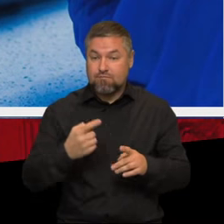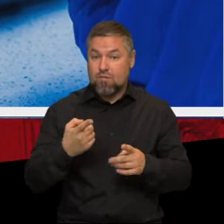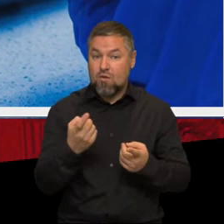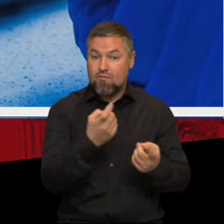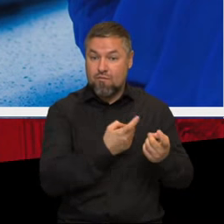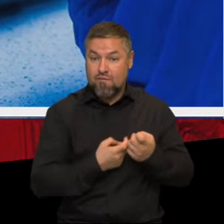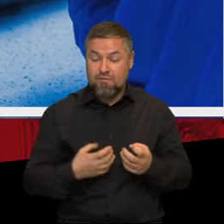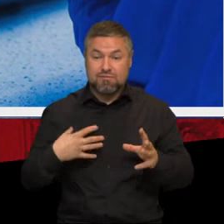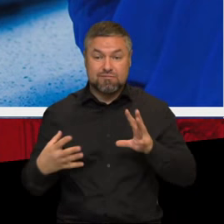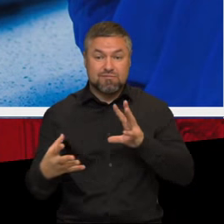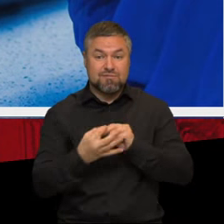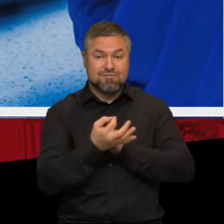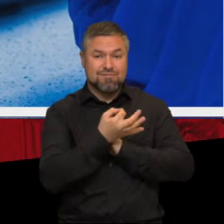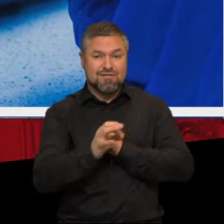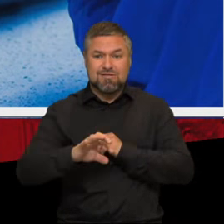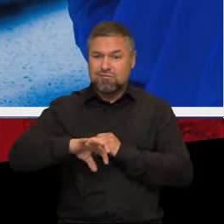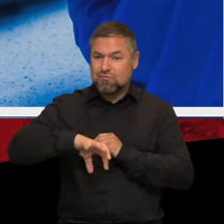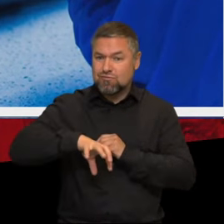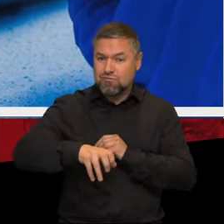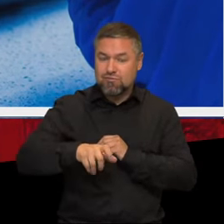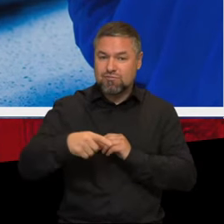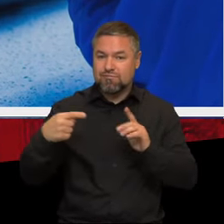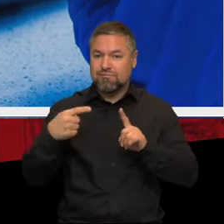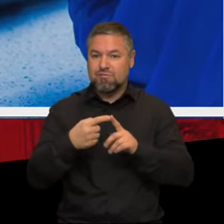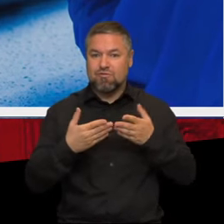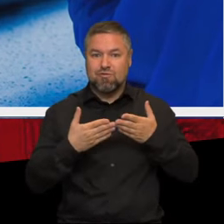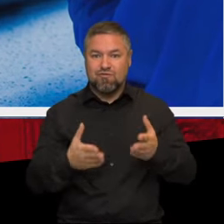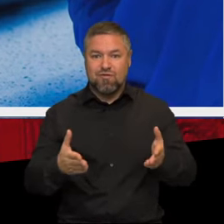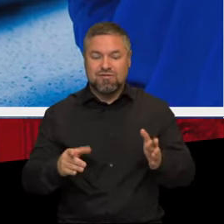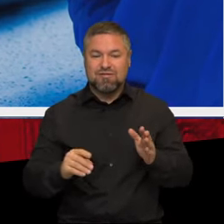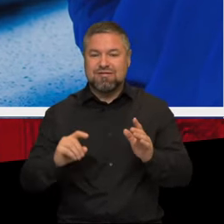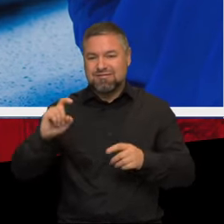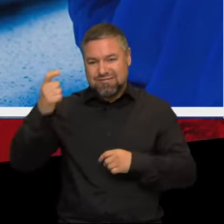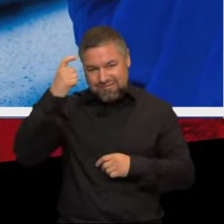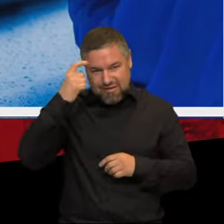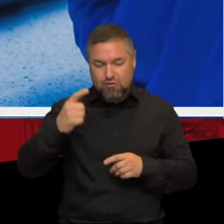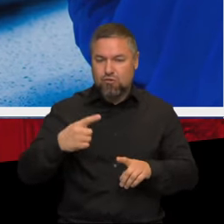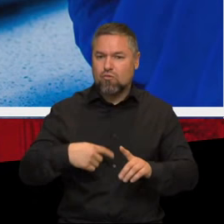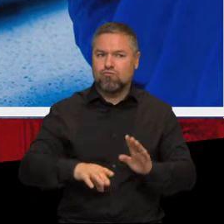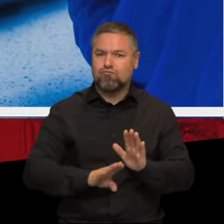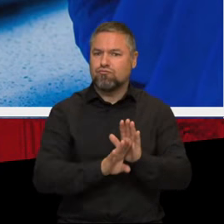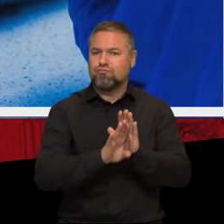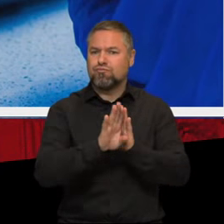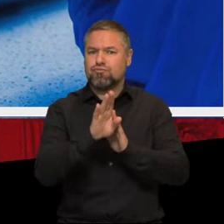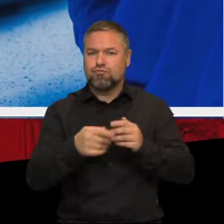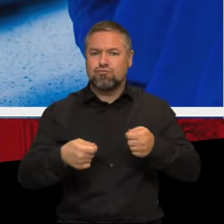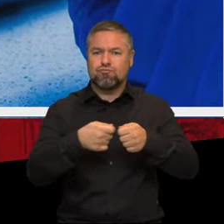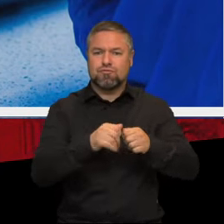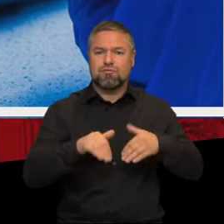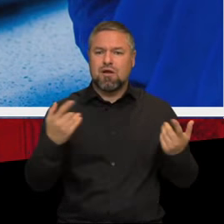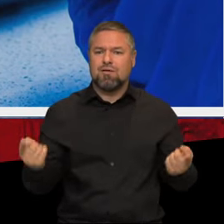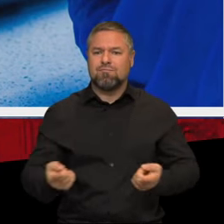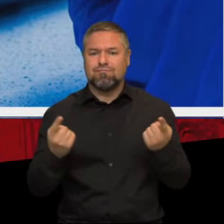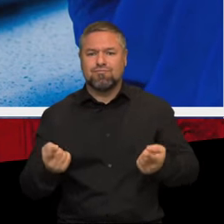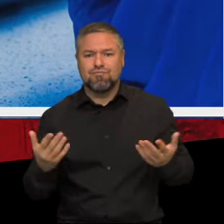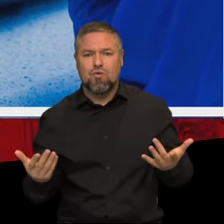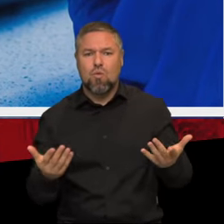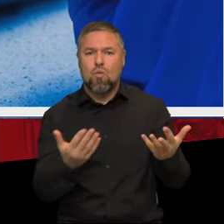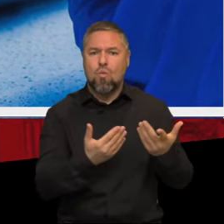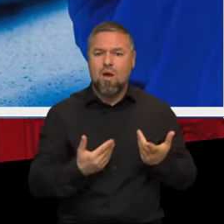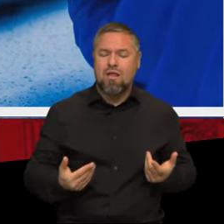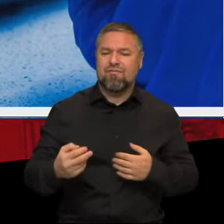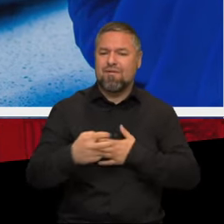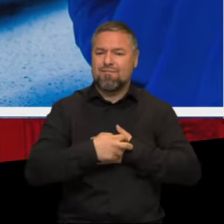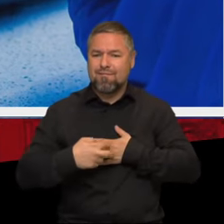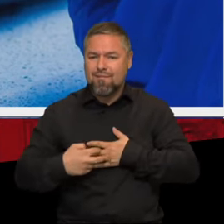Powołaliśmy razem specjalny zespół, którego celem jest utworzenie Centrum Doskonałości wspierającego współpracę, a także ułatwiającego promocję badań